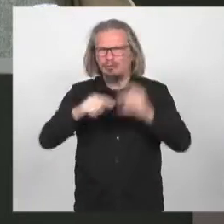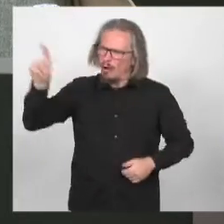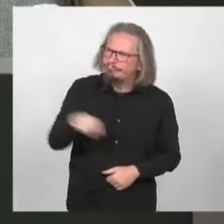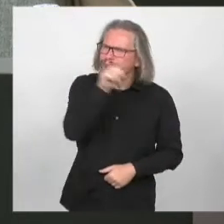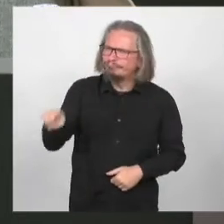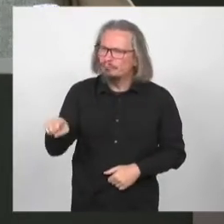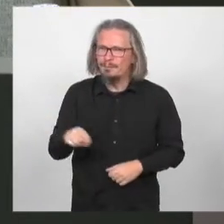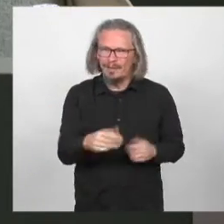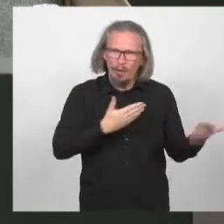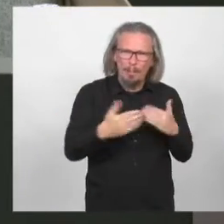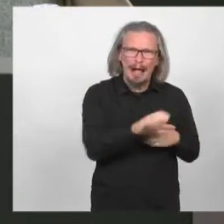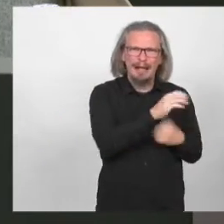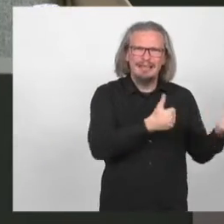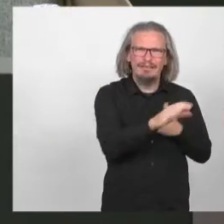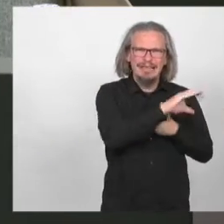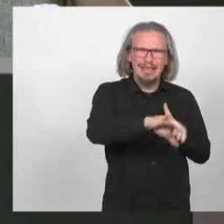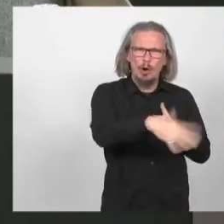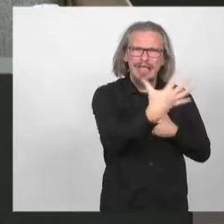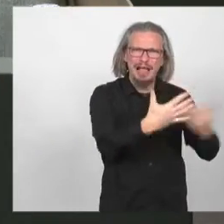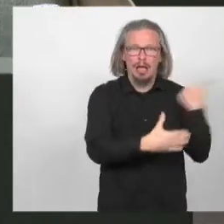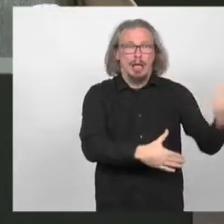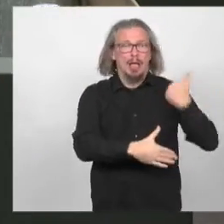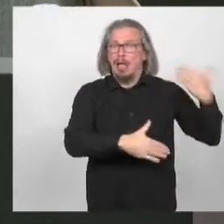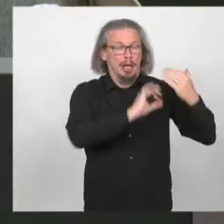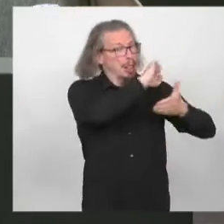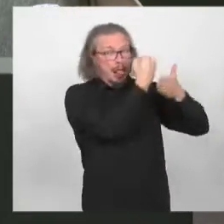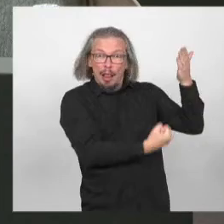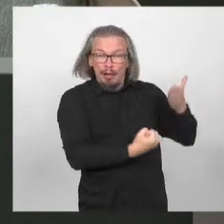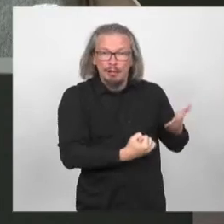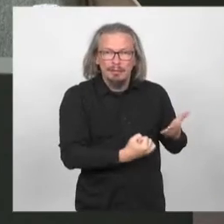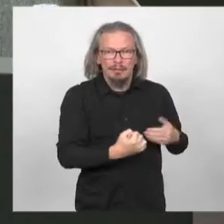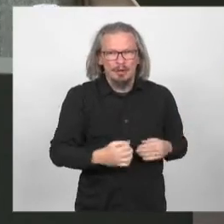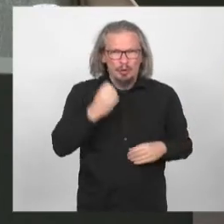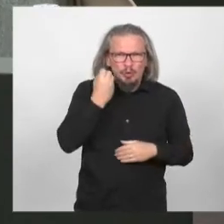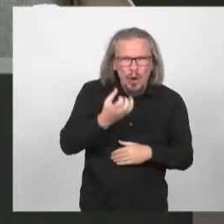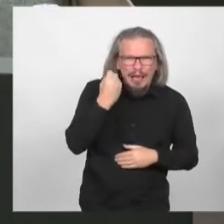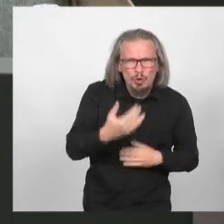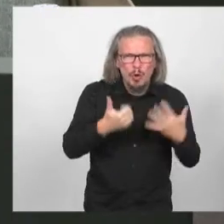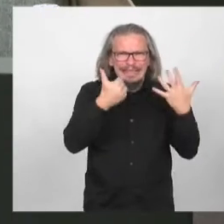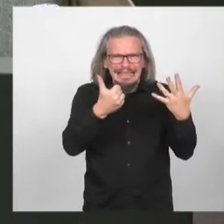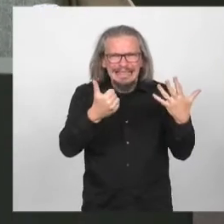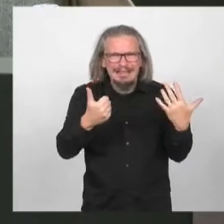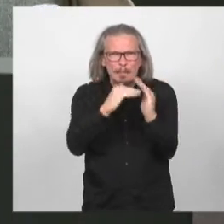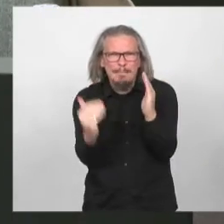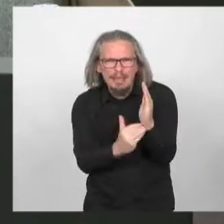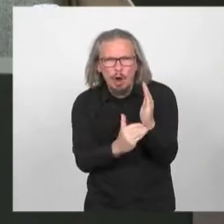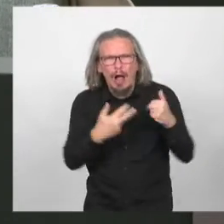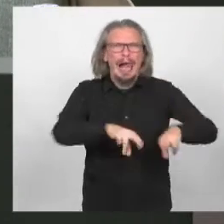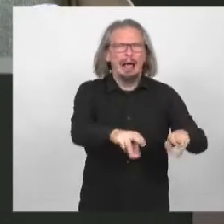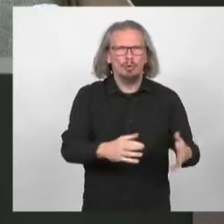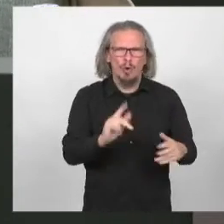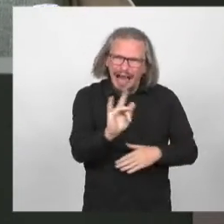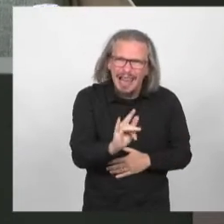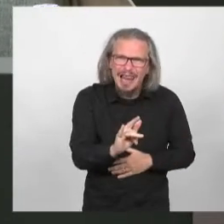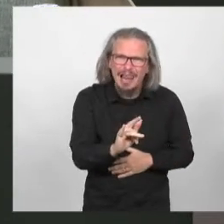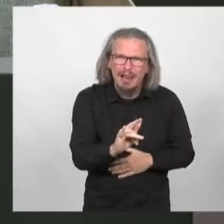du 115 sont à bout, faute de moyens, quand chaque jour 6 nouveaux mineurs se retrouvent à la rue à Lille? Que dire? Que